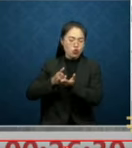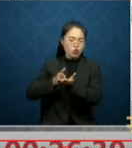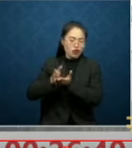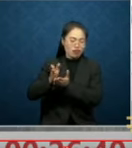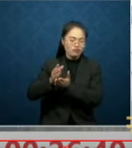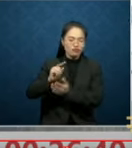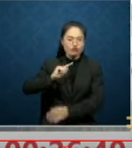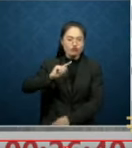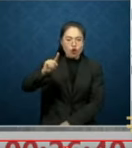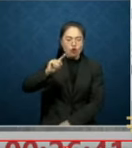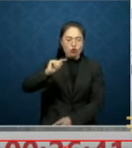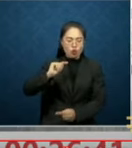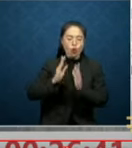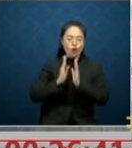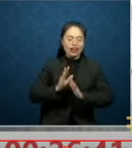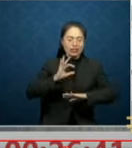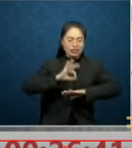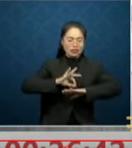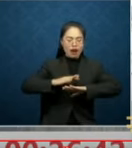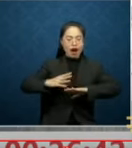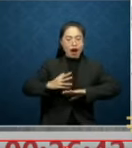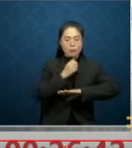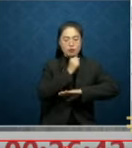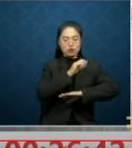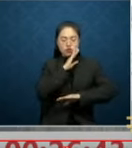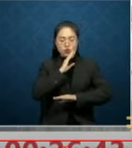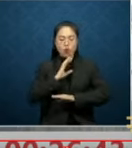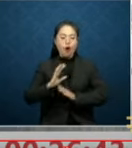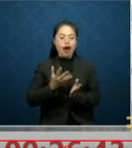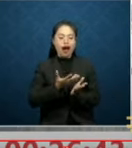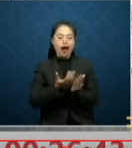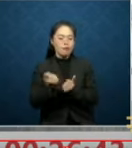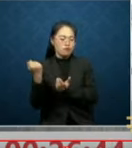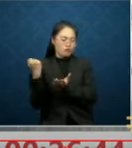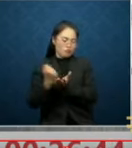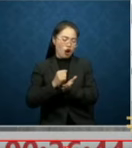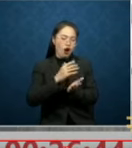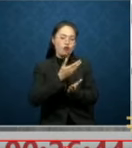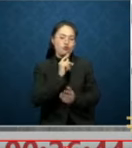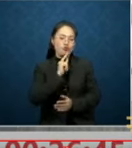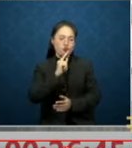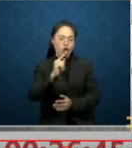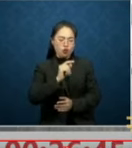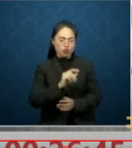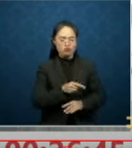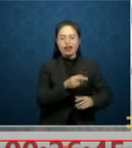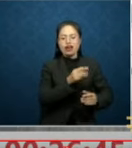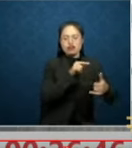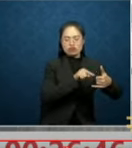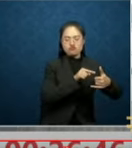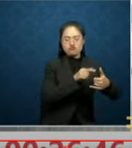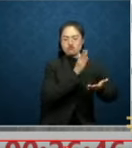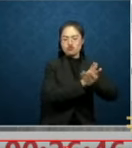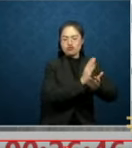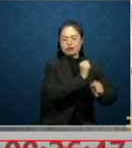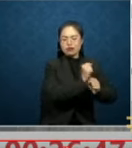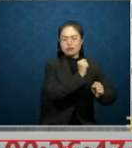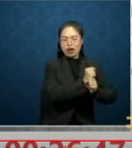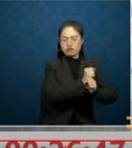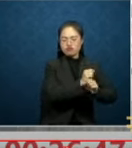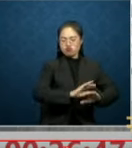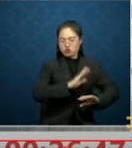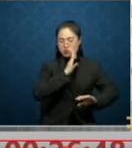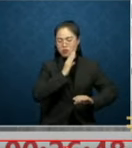การเมืองถ้าศาลฎีกาประทับรับฟ้องก็ต้องหยุดปฏิบัติหน้าที่ถ้ามีความผิดที่ถูกกล่าวหาก็เพิกถอนสิทธิ์